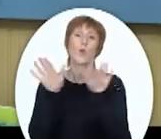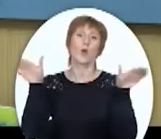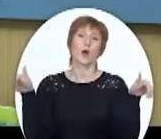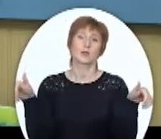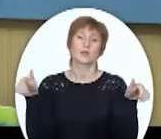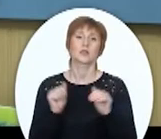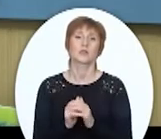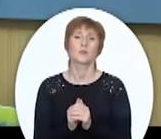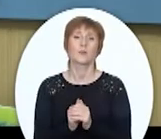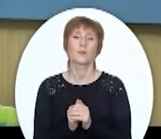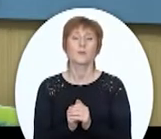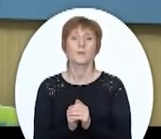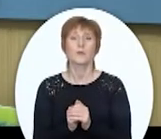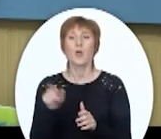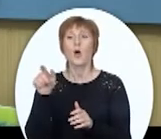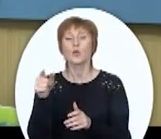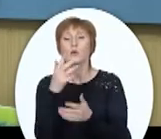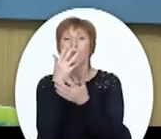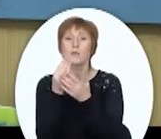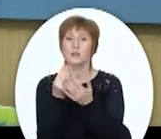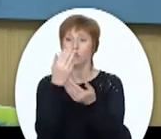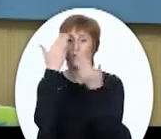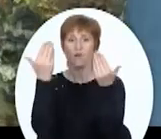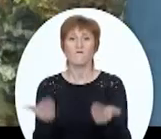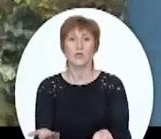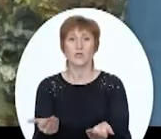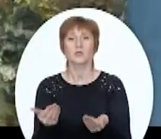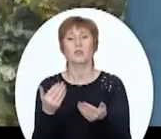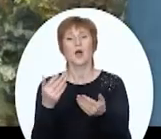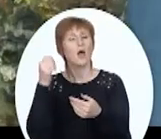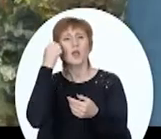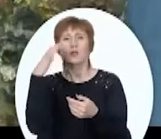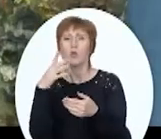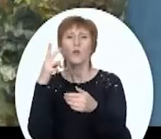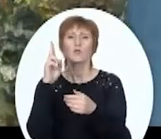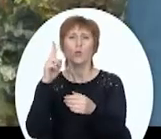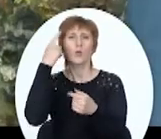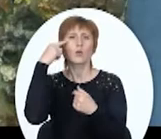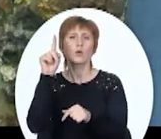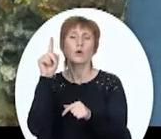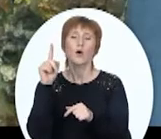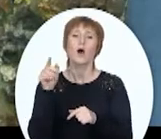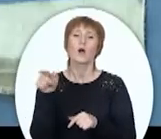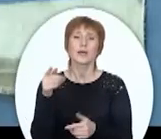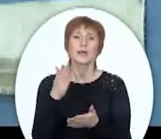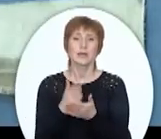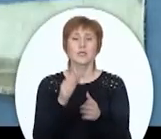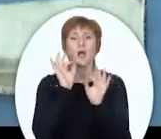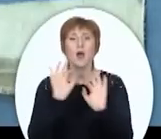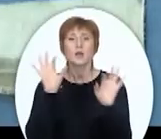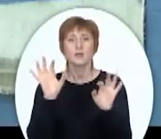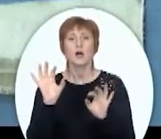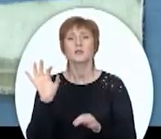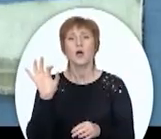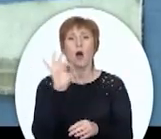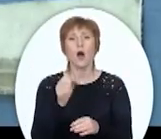ангел. Он по-своему выглядит. Не помню автора, у него есть хороший рассказ